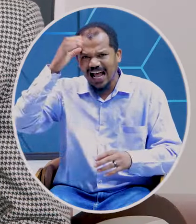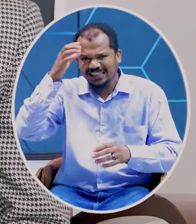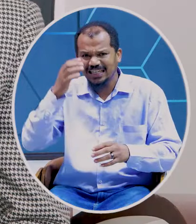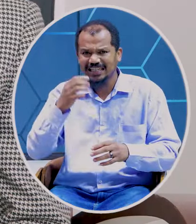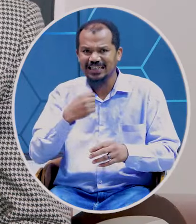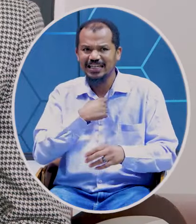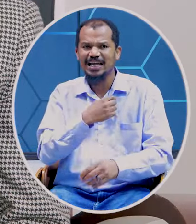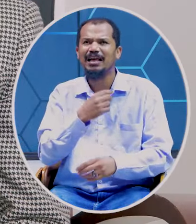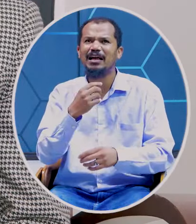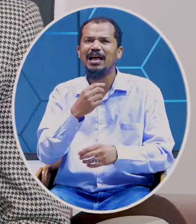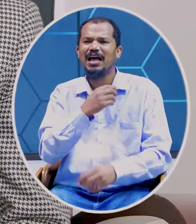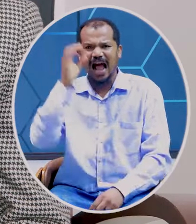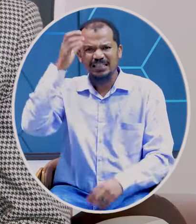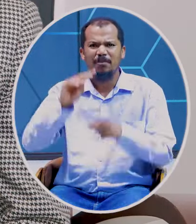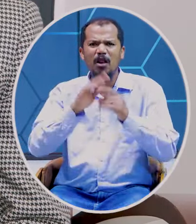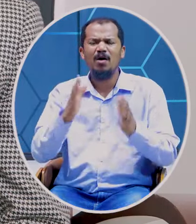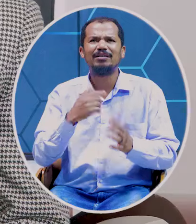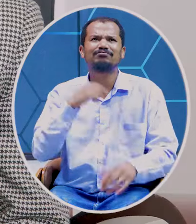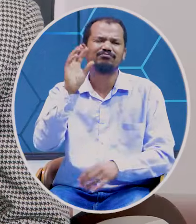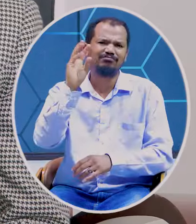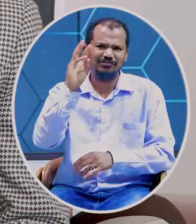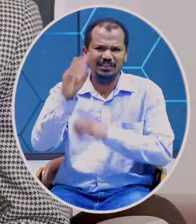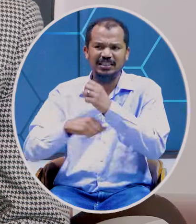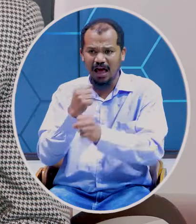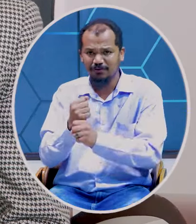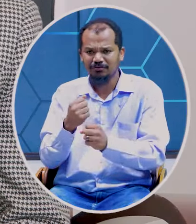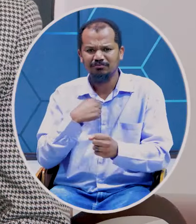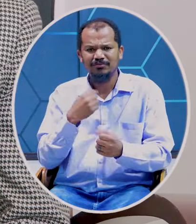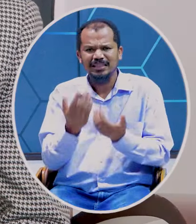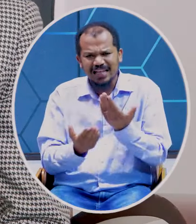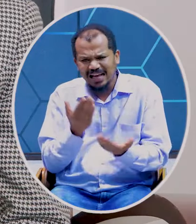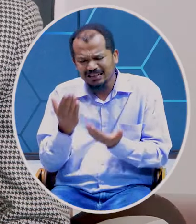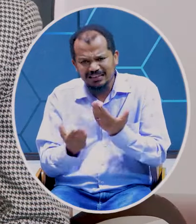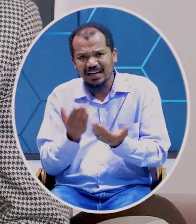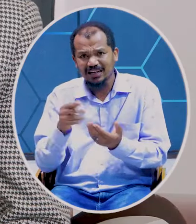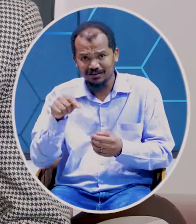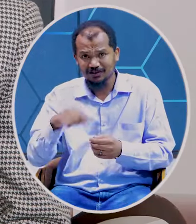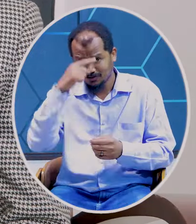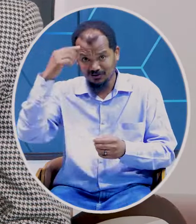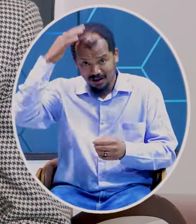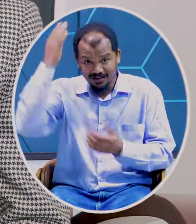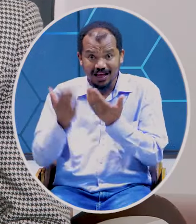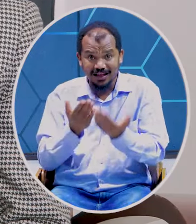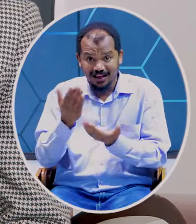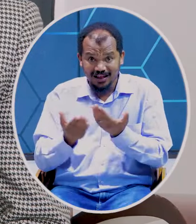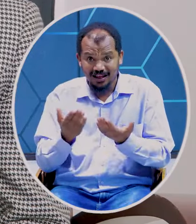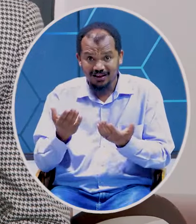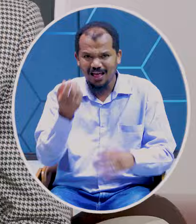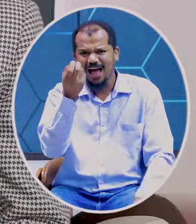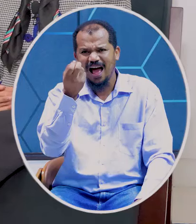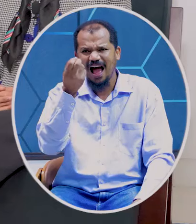የካንሰር ህክምና ስፔሻሊስት ከሆንኩኝ 6 ዓመት ሆኖኛል። በክፍሉ ሳገለግል፣ በካንሰር ህክምና ማዕከል ጥቁር አንበሳ ሳገለግል